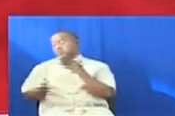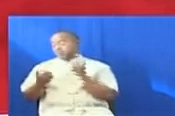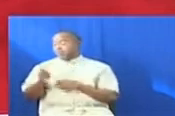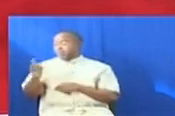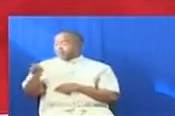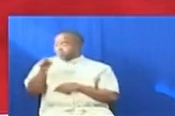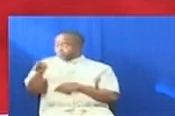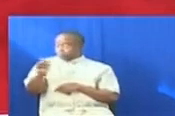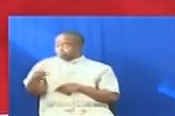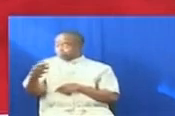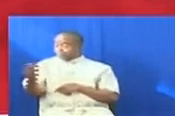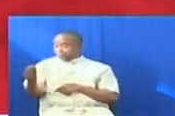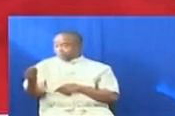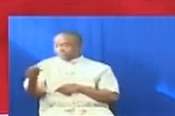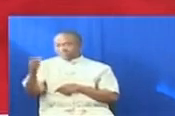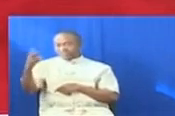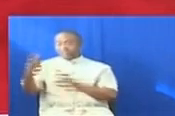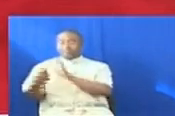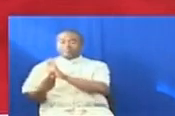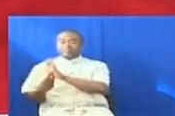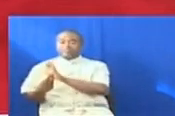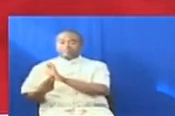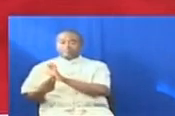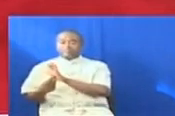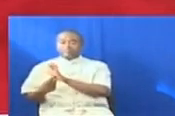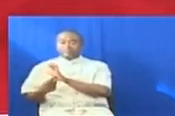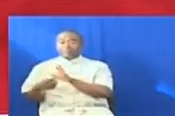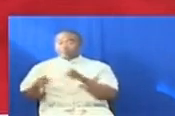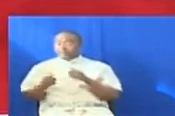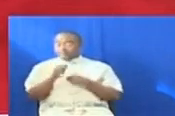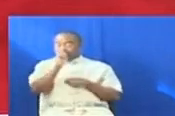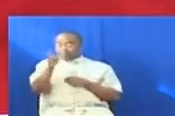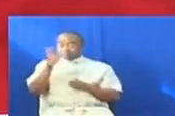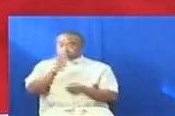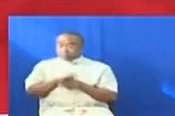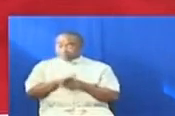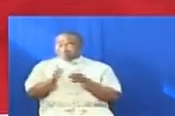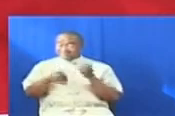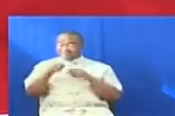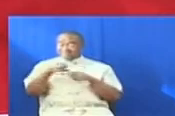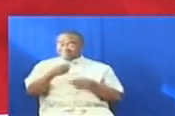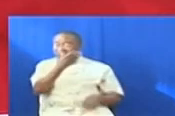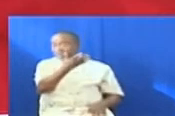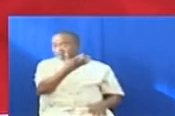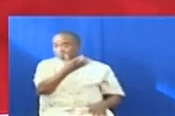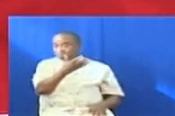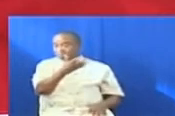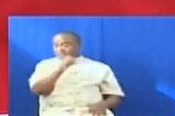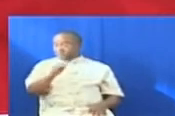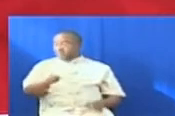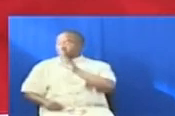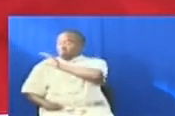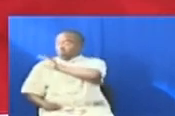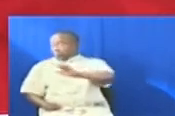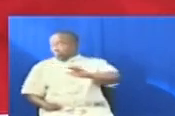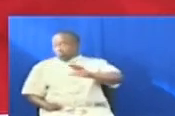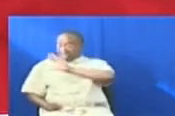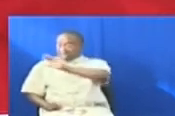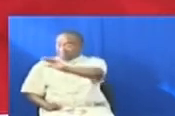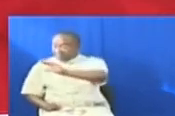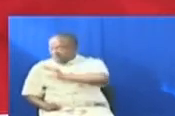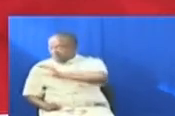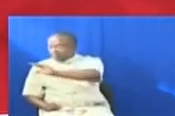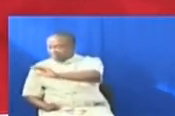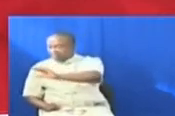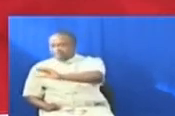ni chache tu, ni kama 26. Lakini halmashauri nyingi karibia 500 sijui na ngapi hazikupeleke